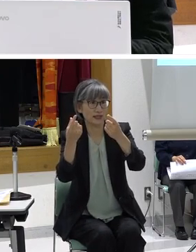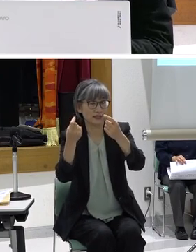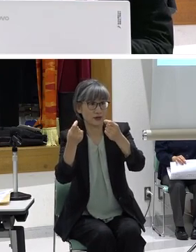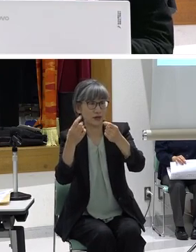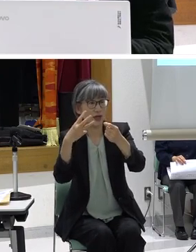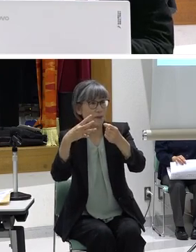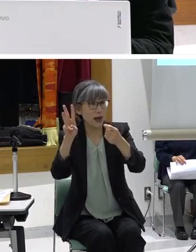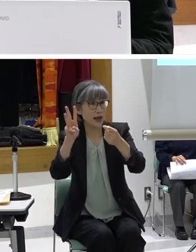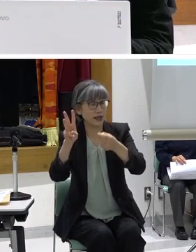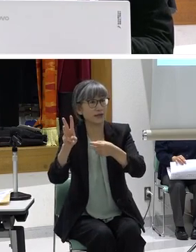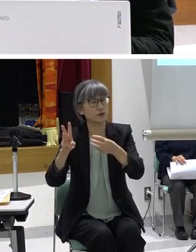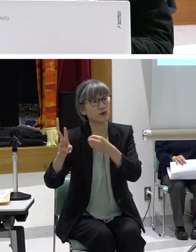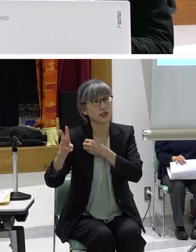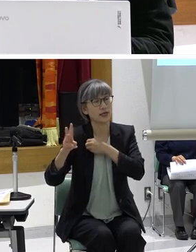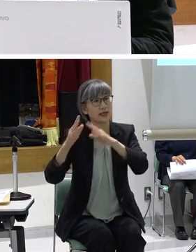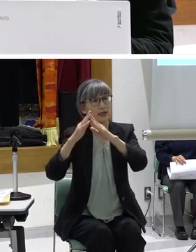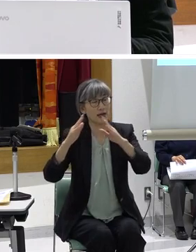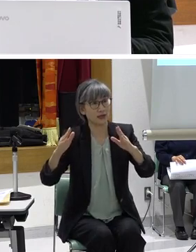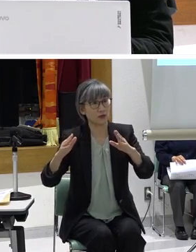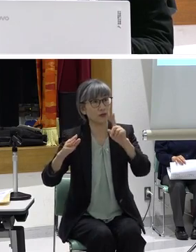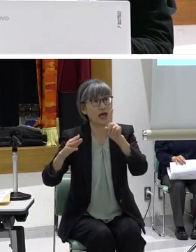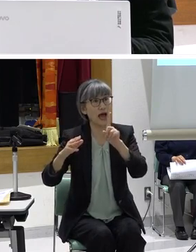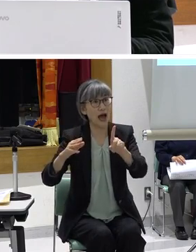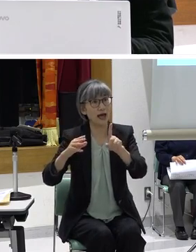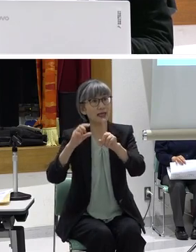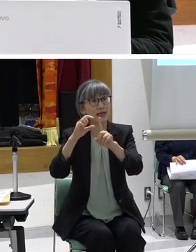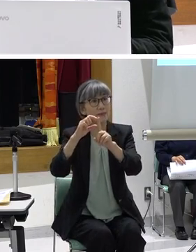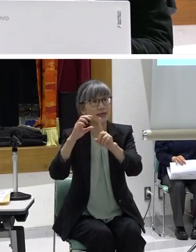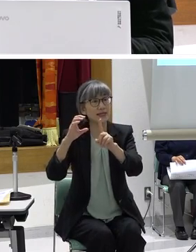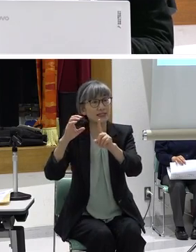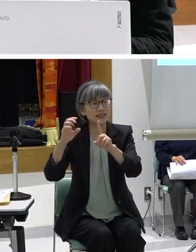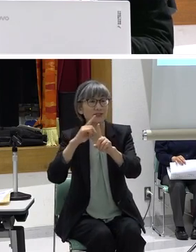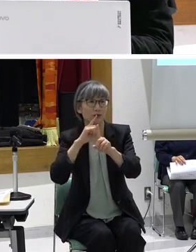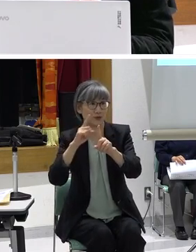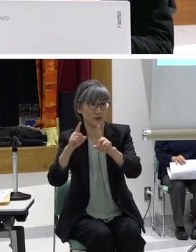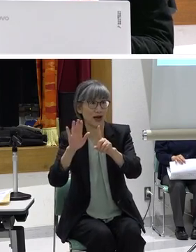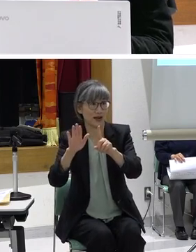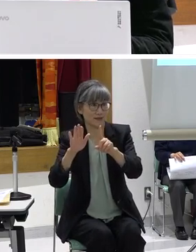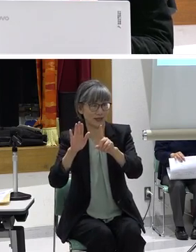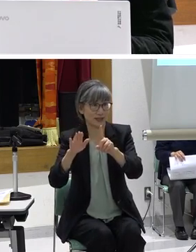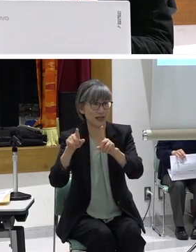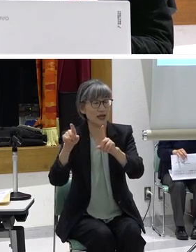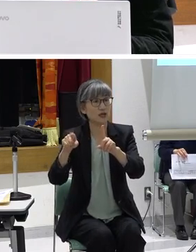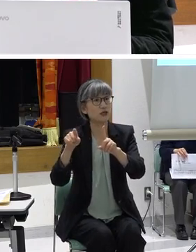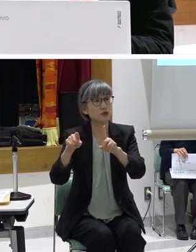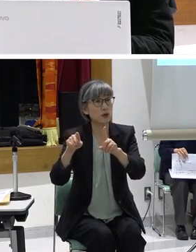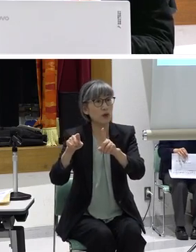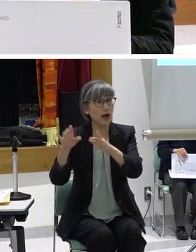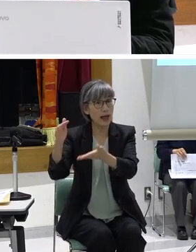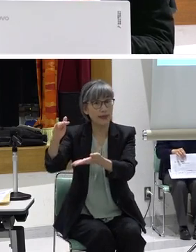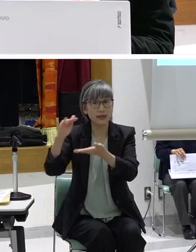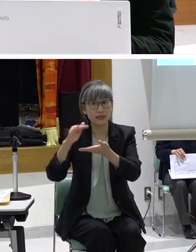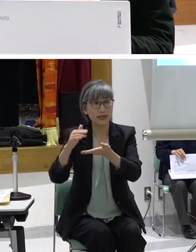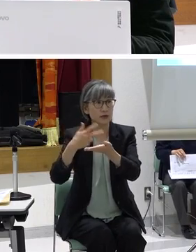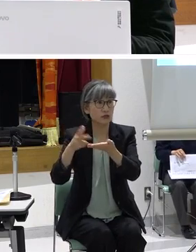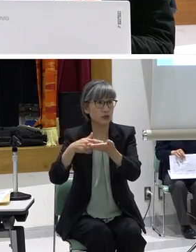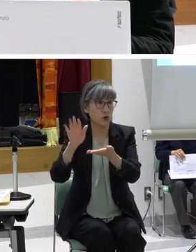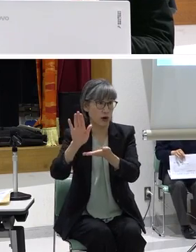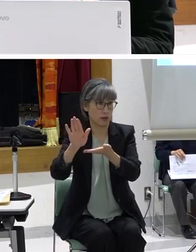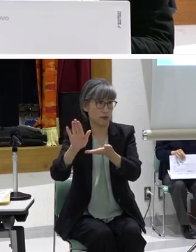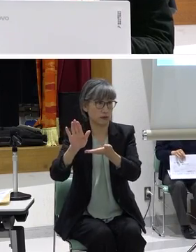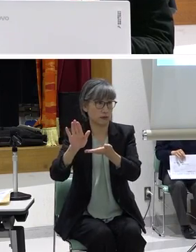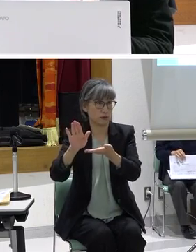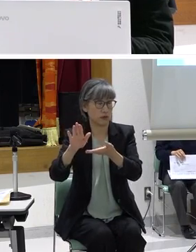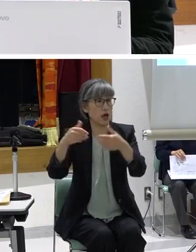会があって IPC っていうんですけどね、 IPC、 そちらが出している資料で、